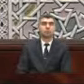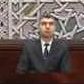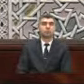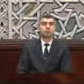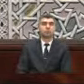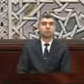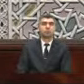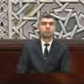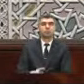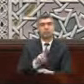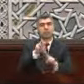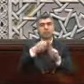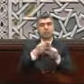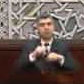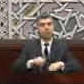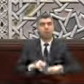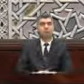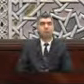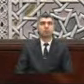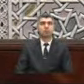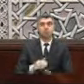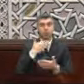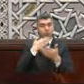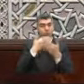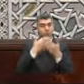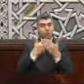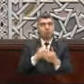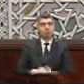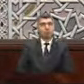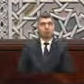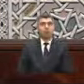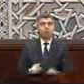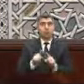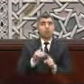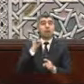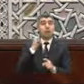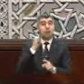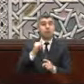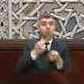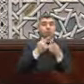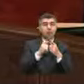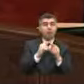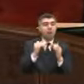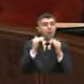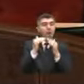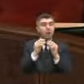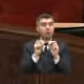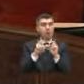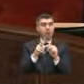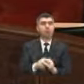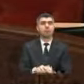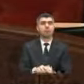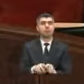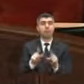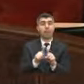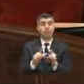لا يبدو. السيد وزير، اشكر السيد نائب محترم على المتابعه، لا يمكن لا اتفق معك. الان كتعرفوا